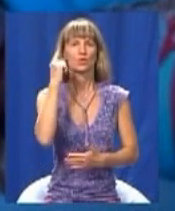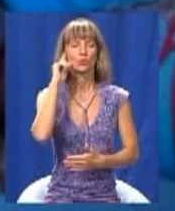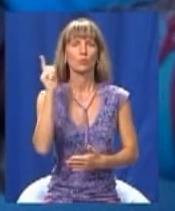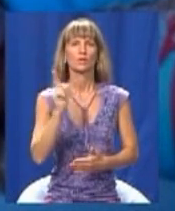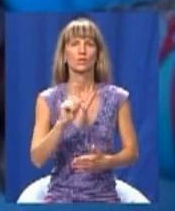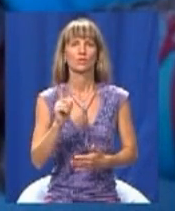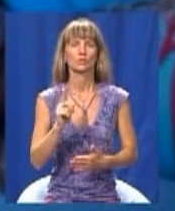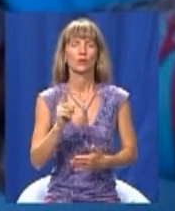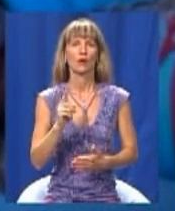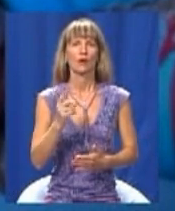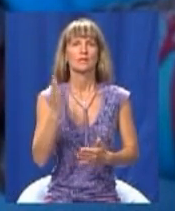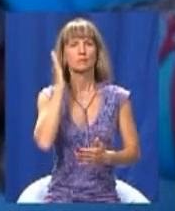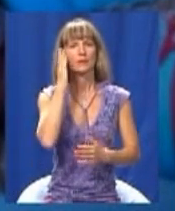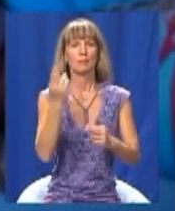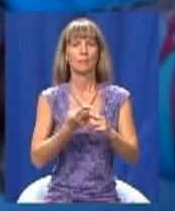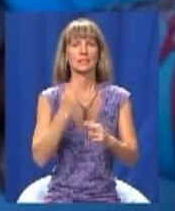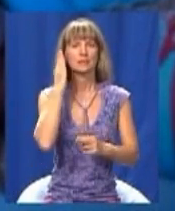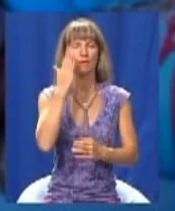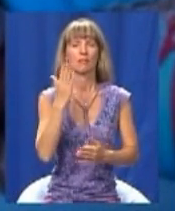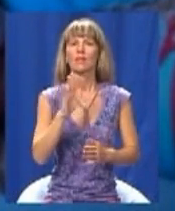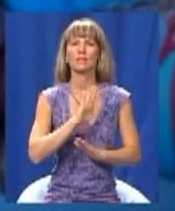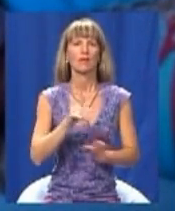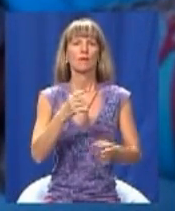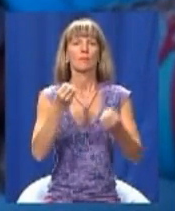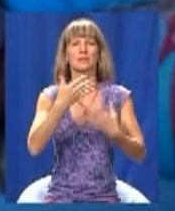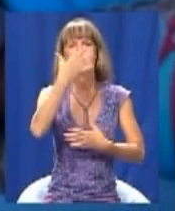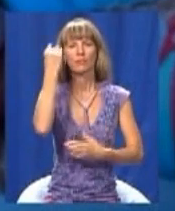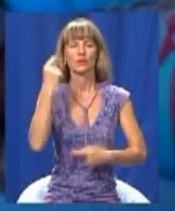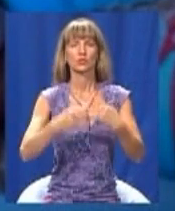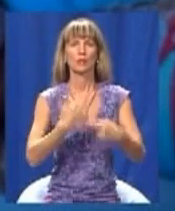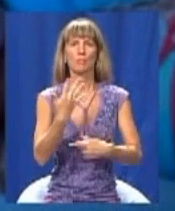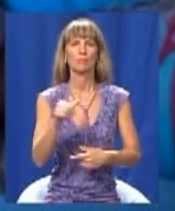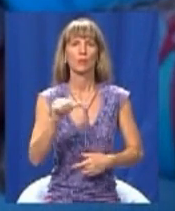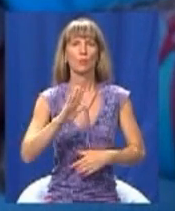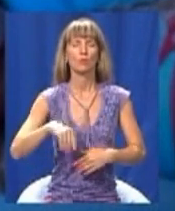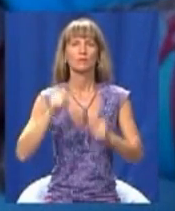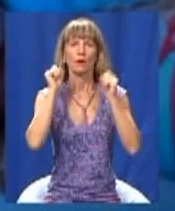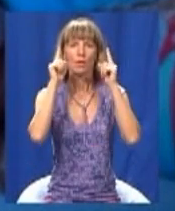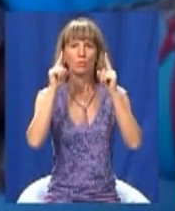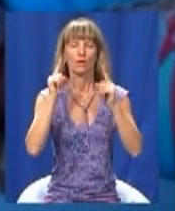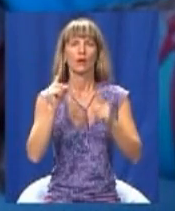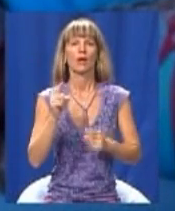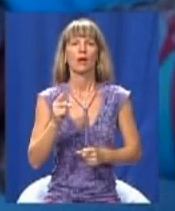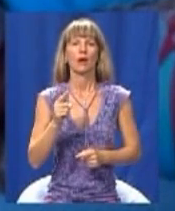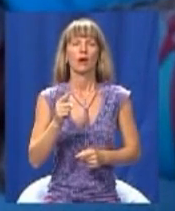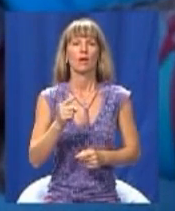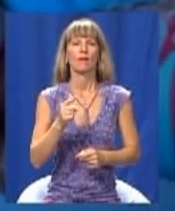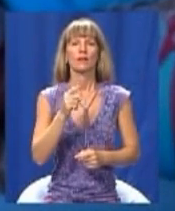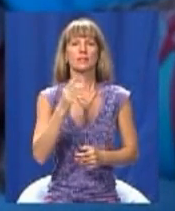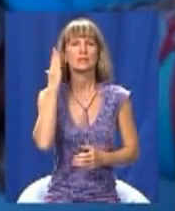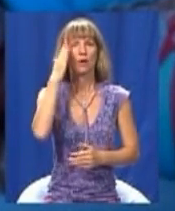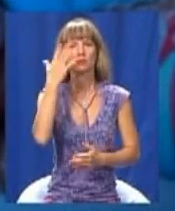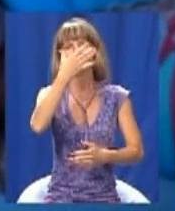без сновидінь, це означає, що ви їх просто забуваєте. Через 5 хвилин після пробудження половина сновидінь забувається.